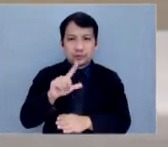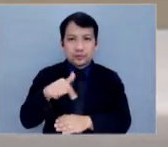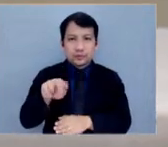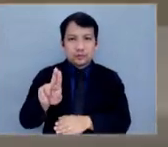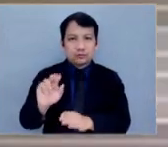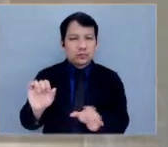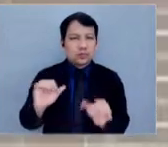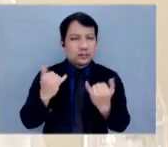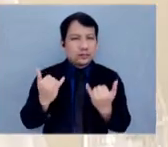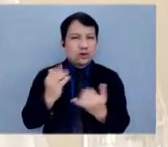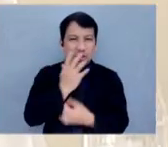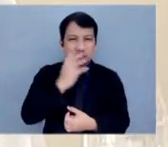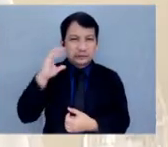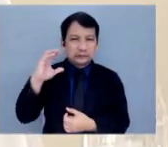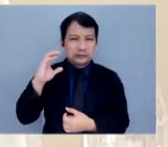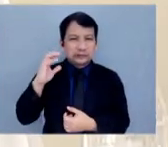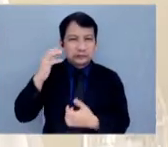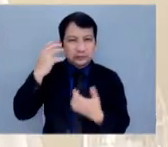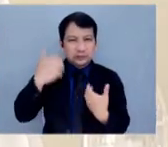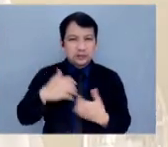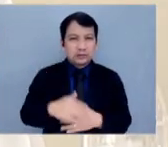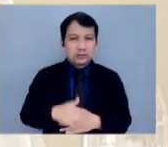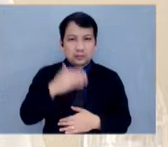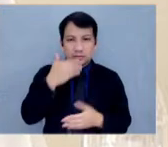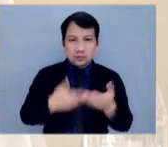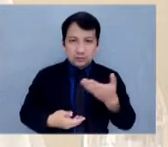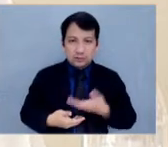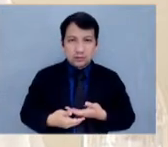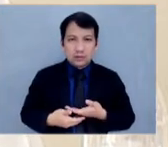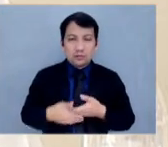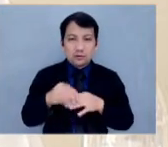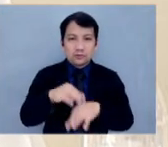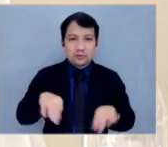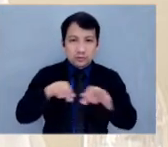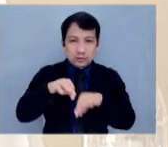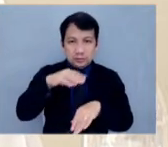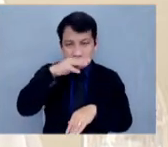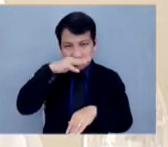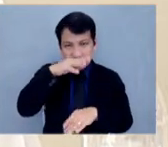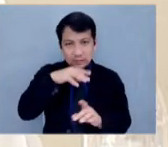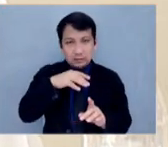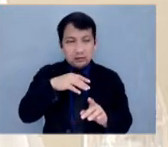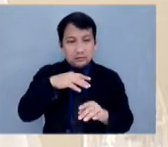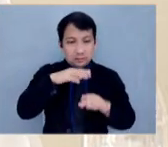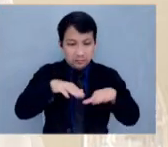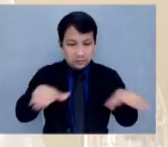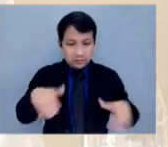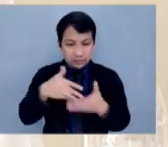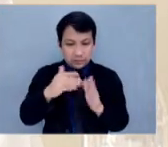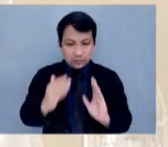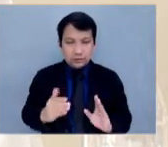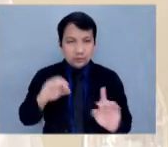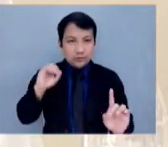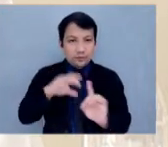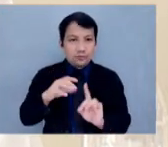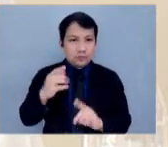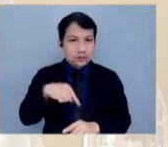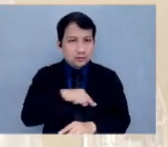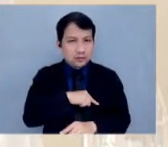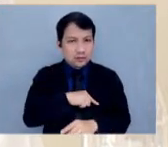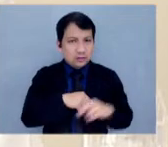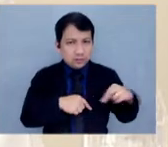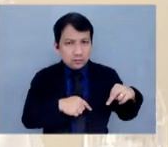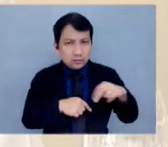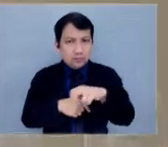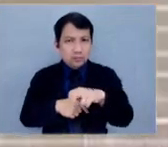panahon. Welcome na welcome yun. Kasi the kids are also vulnerable to all of this. You know, some of our kids walk kilometers